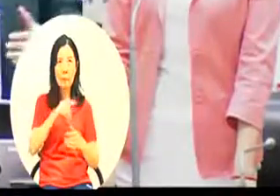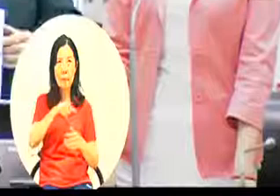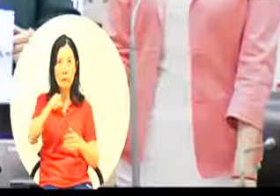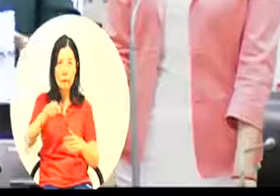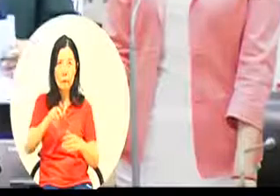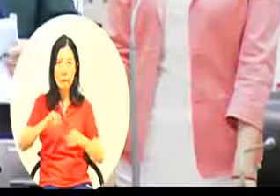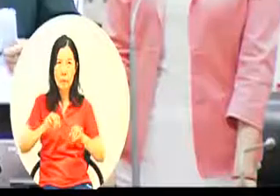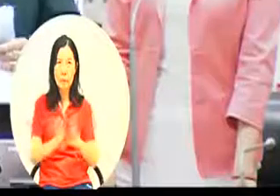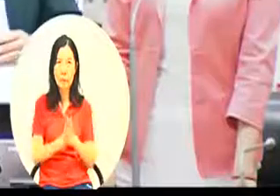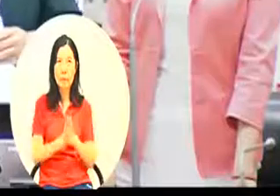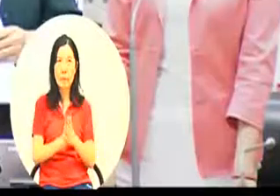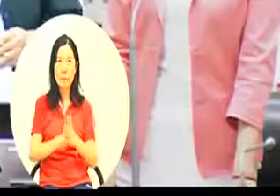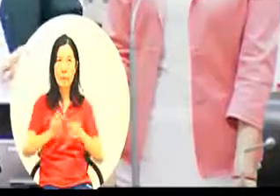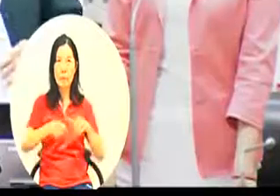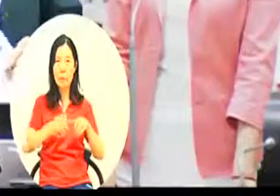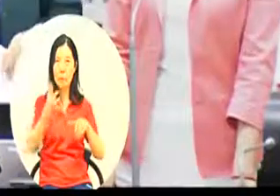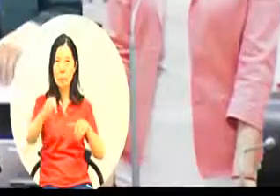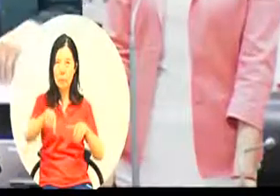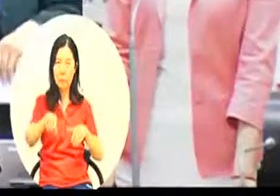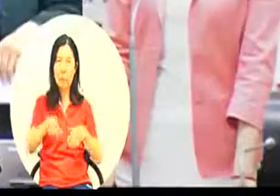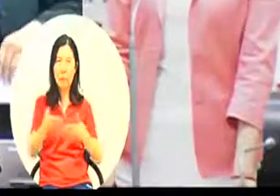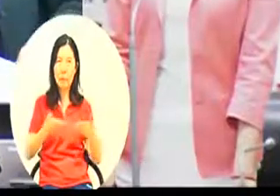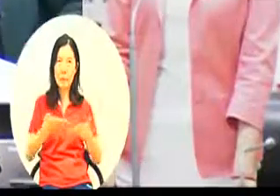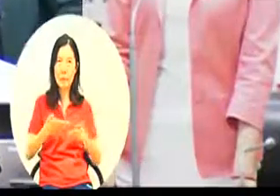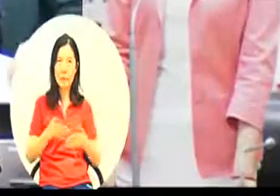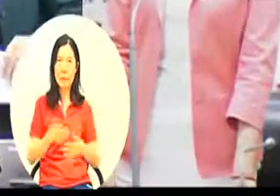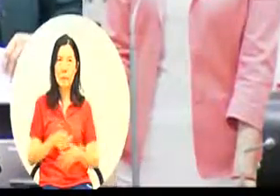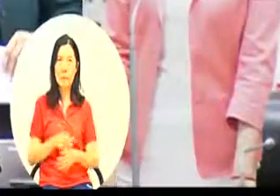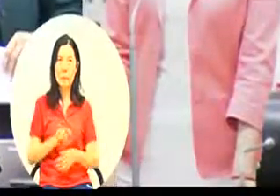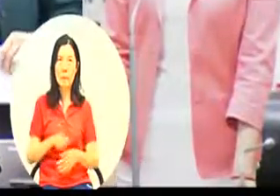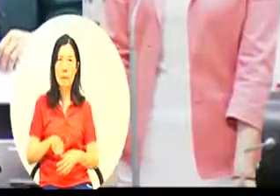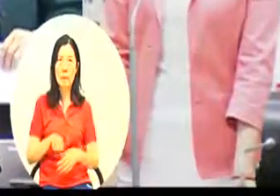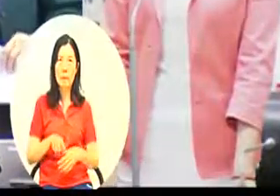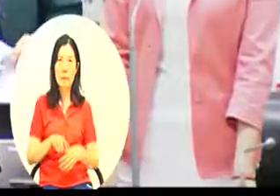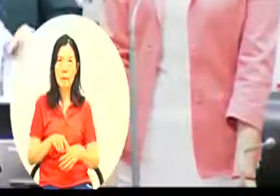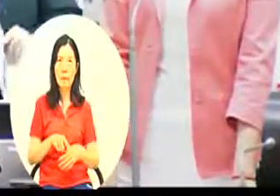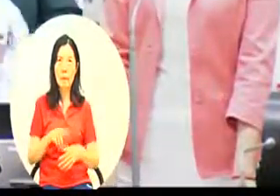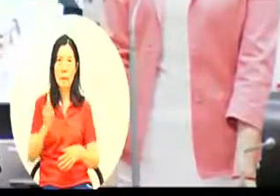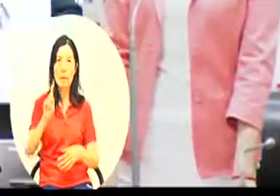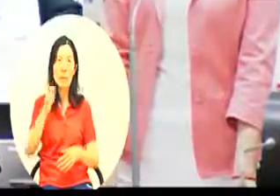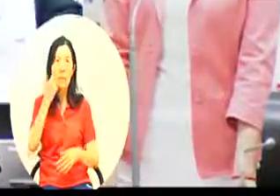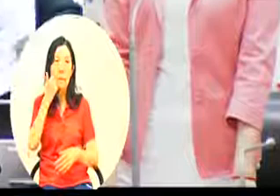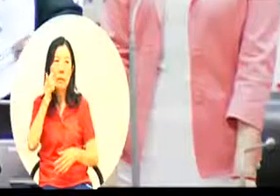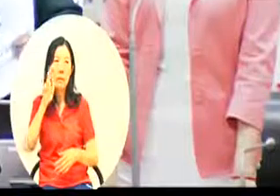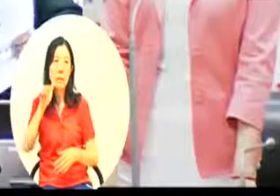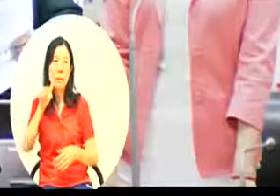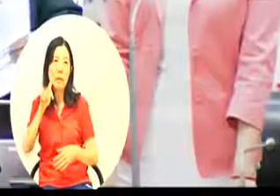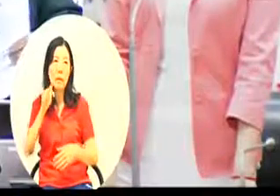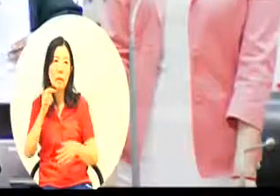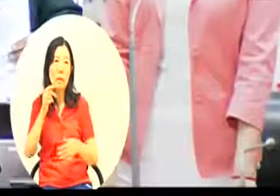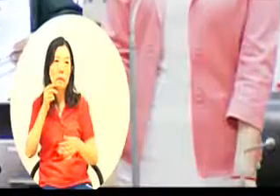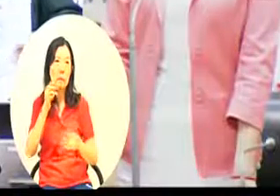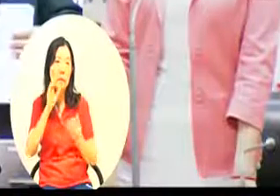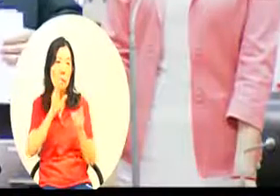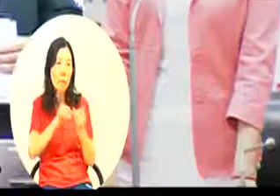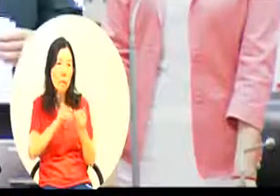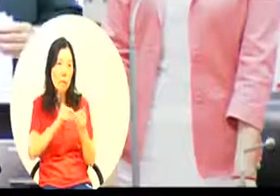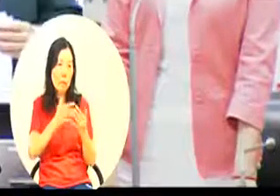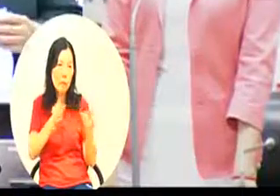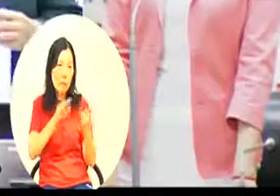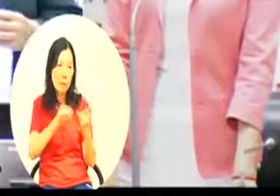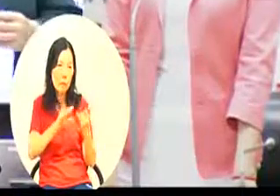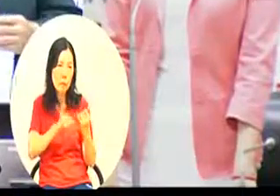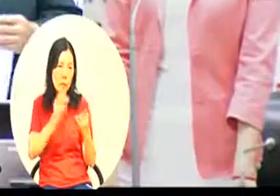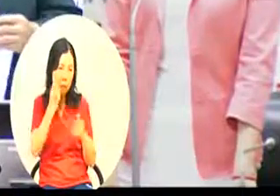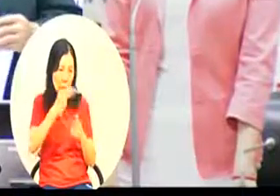即公开这个部分，能够把这个哪一个老师对于学生